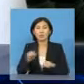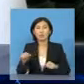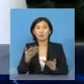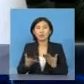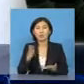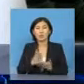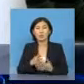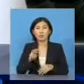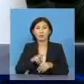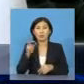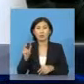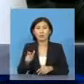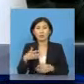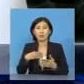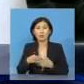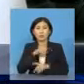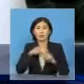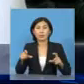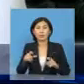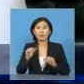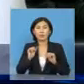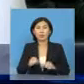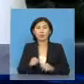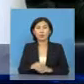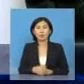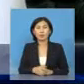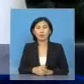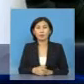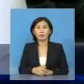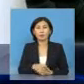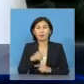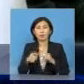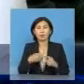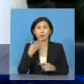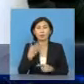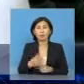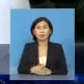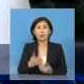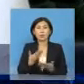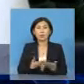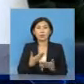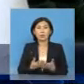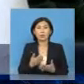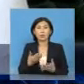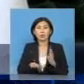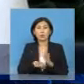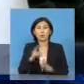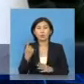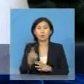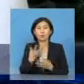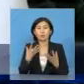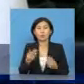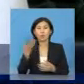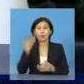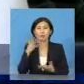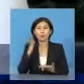Если есть участковые врачи, вы можете через них рекомендации взять. Лучше с первого дня,